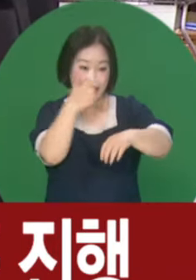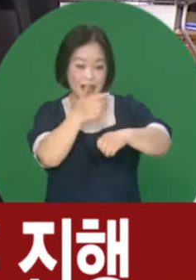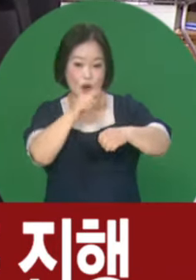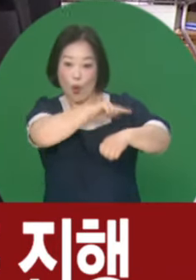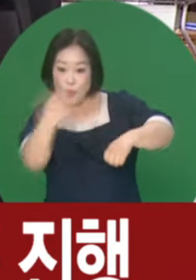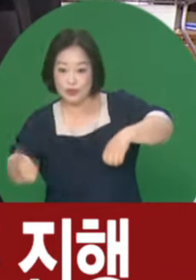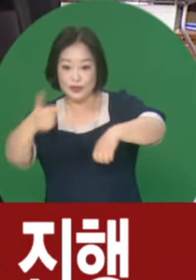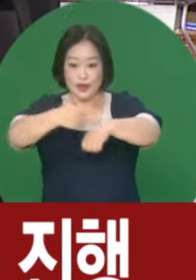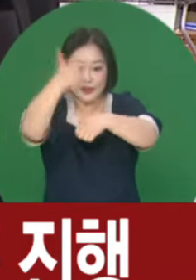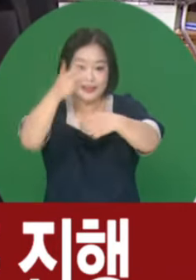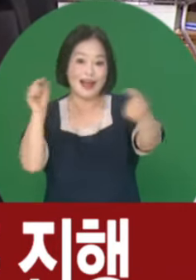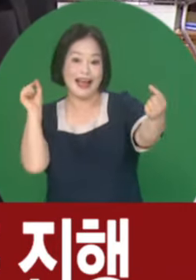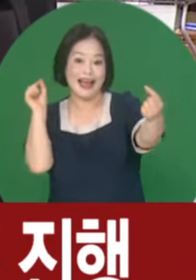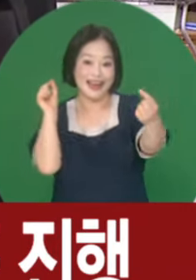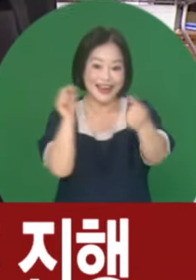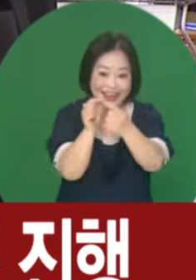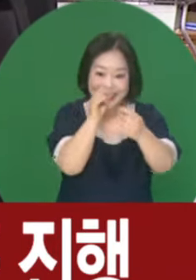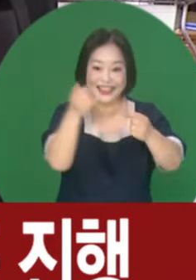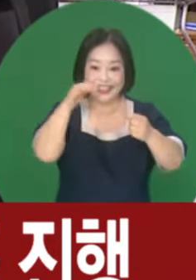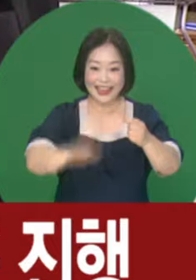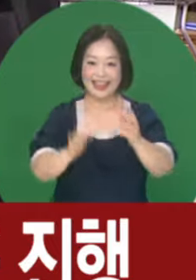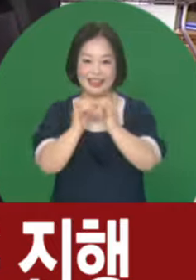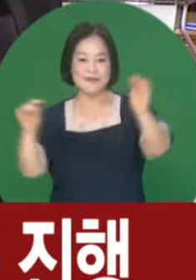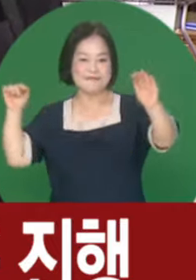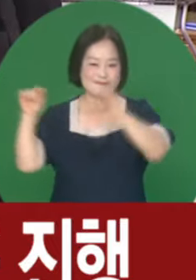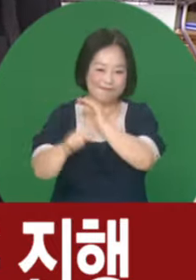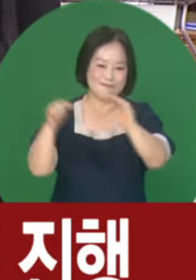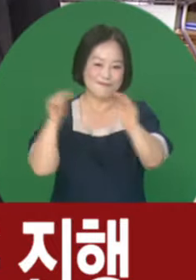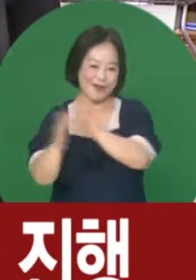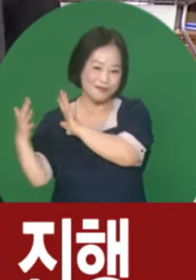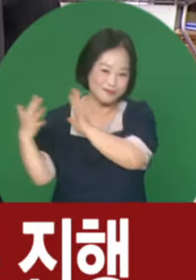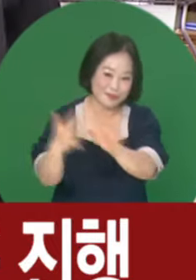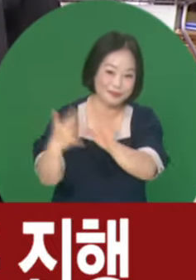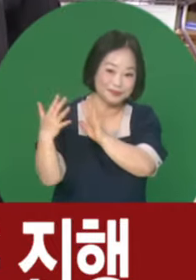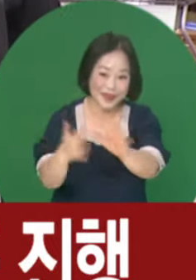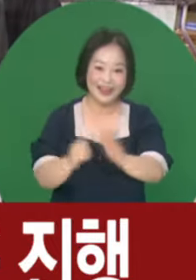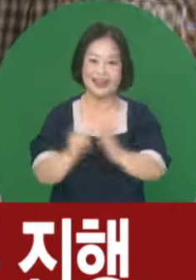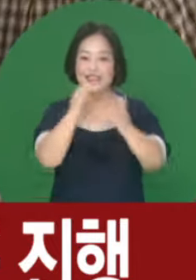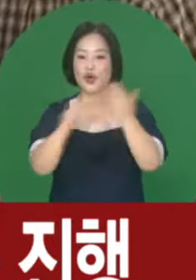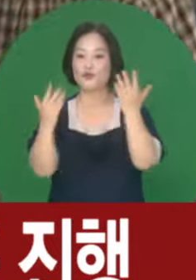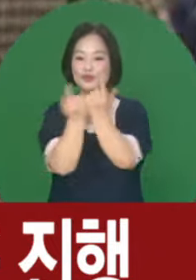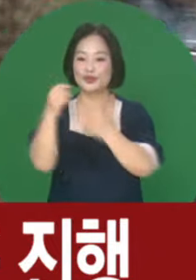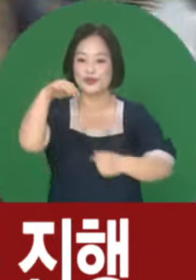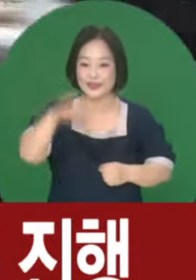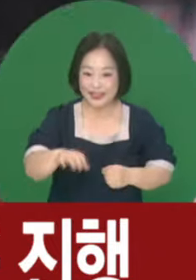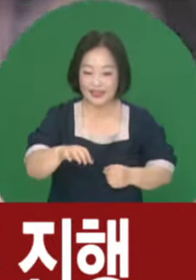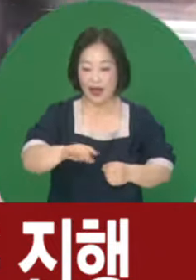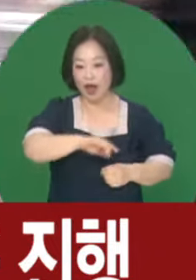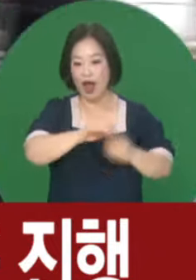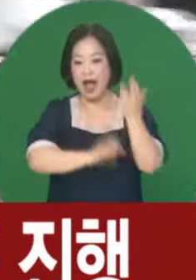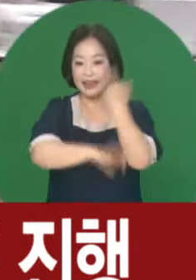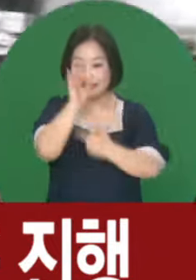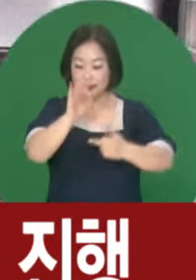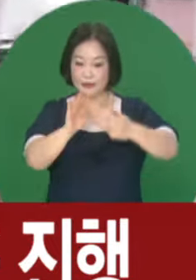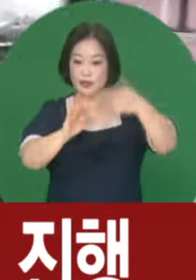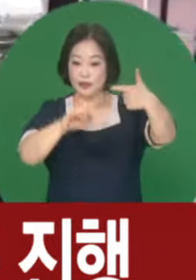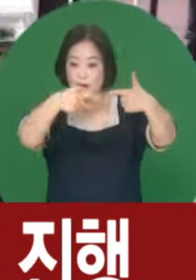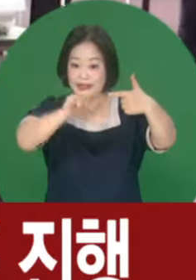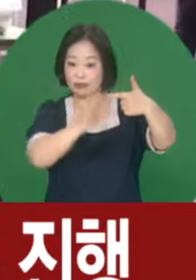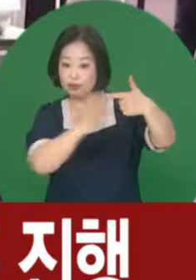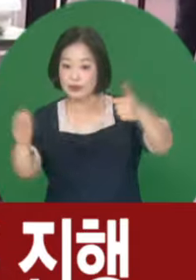임박했지만 이곳 투표소에는 여전히 유권자의 발길이 계속 이어지고 있습니다. 전북권에서도 오늘 오전 6시부터